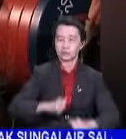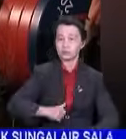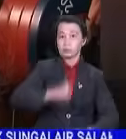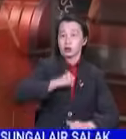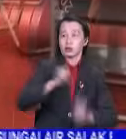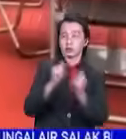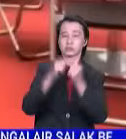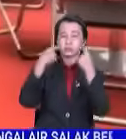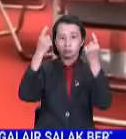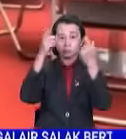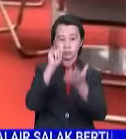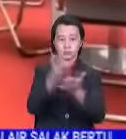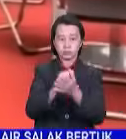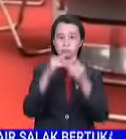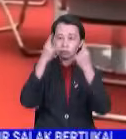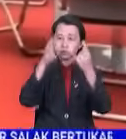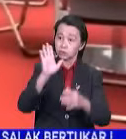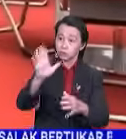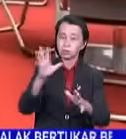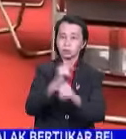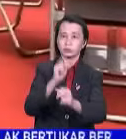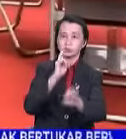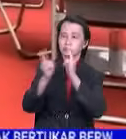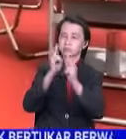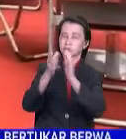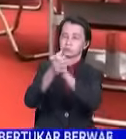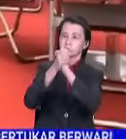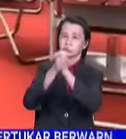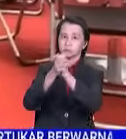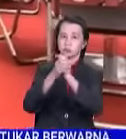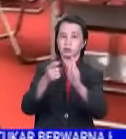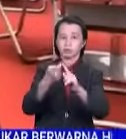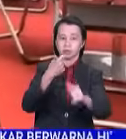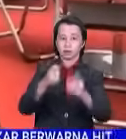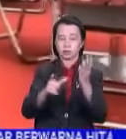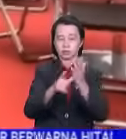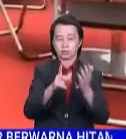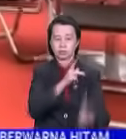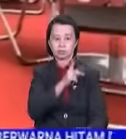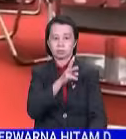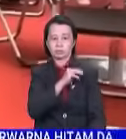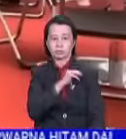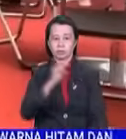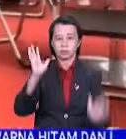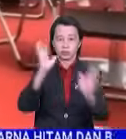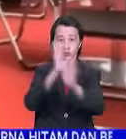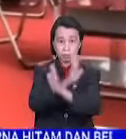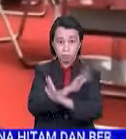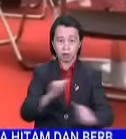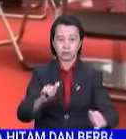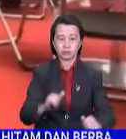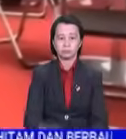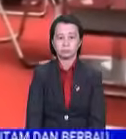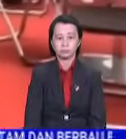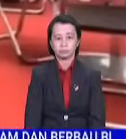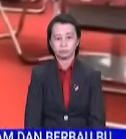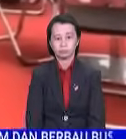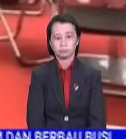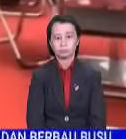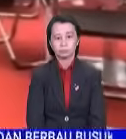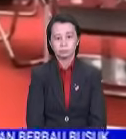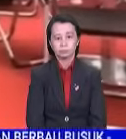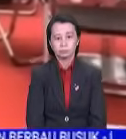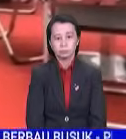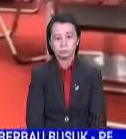dengan kejayaan itu kejayaan Boni turun menerima ucapan tangannya daripada timbalan ketua menteri Sarawak Hai batu ama Douglas uggah mbas